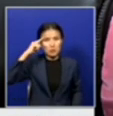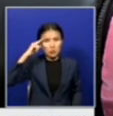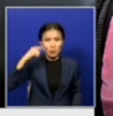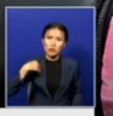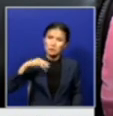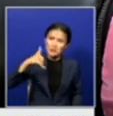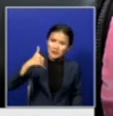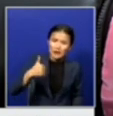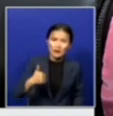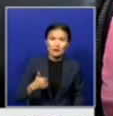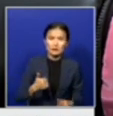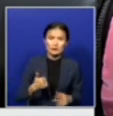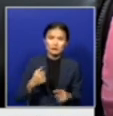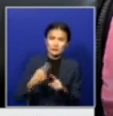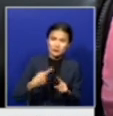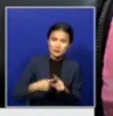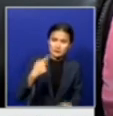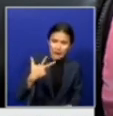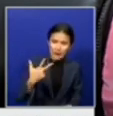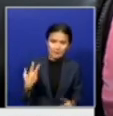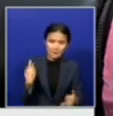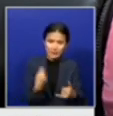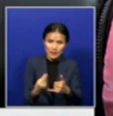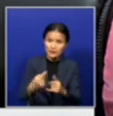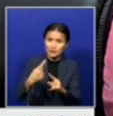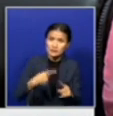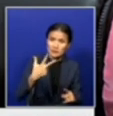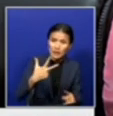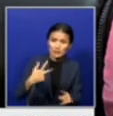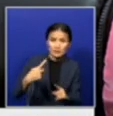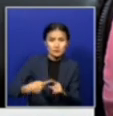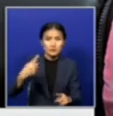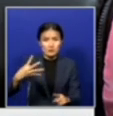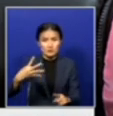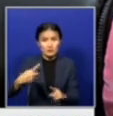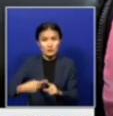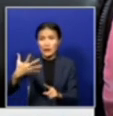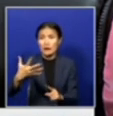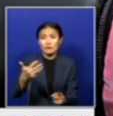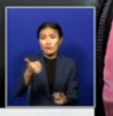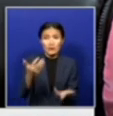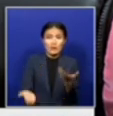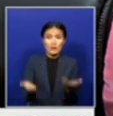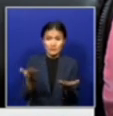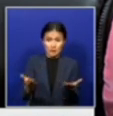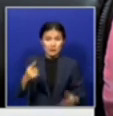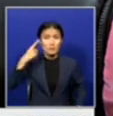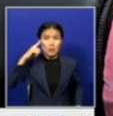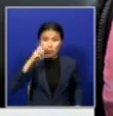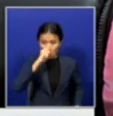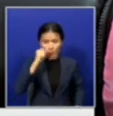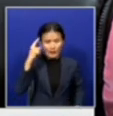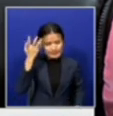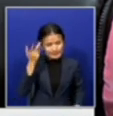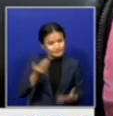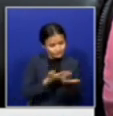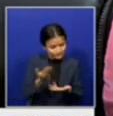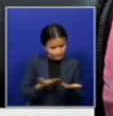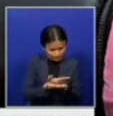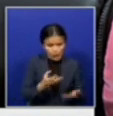4เดือน5เดือน6เดือนลองพิจารณาดูนะครับความยากอีกอย่าง